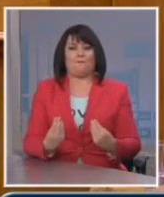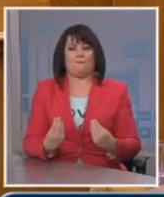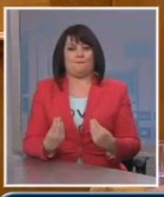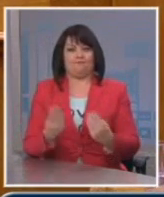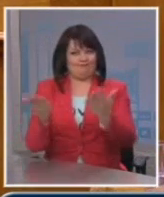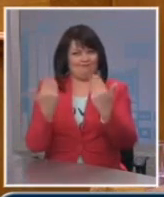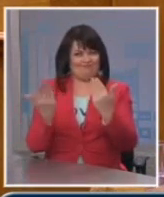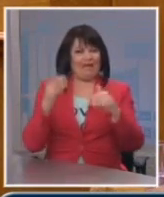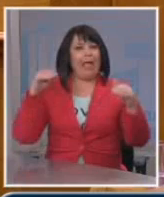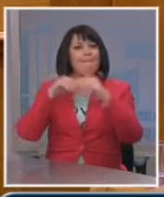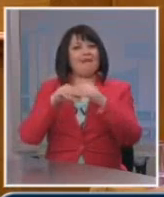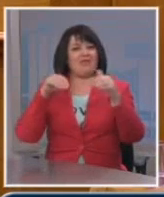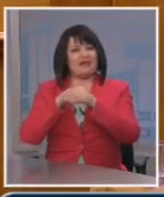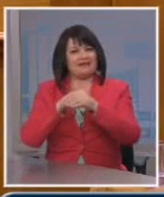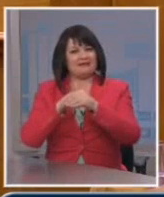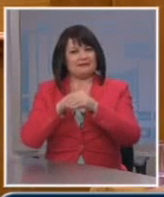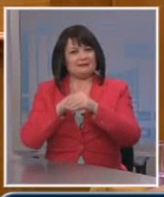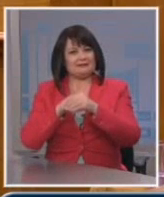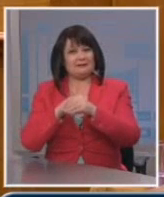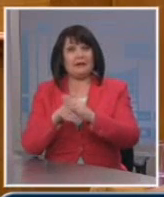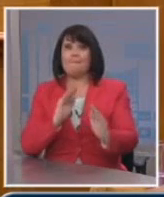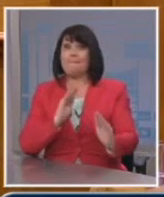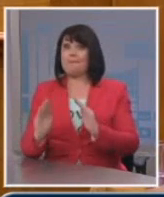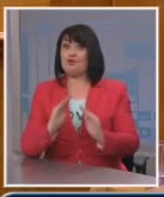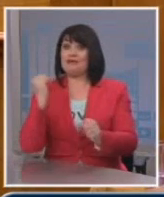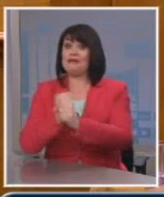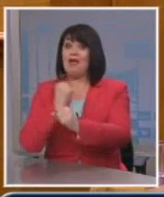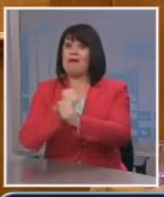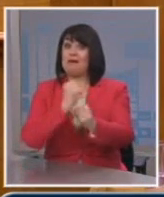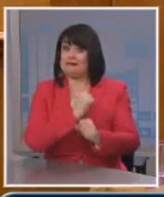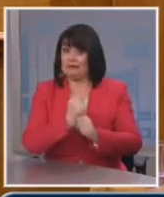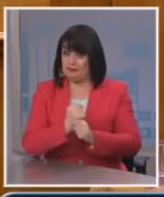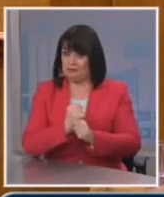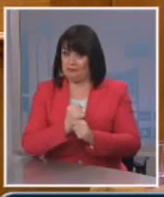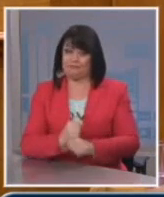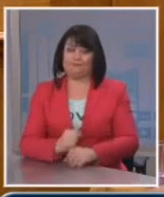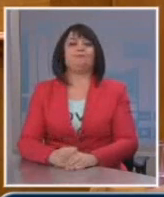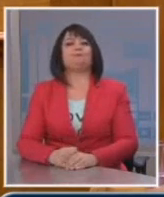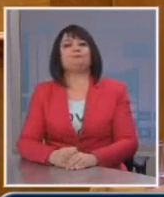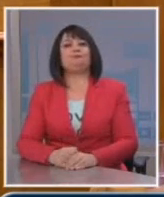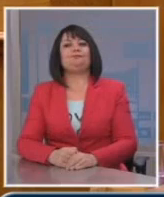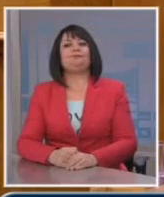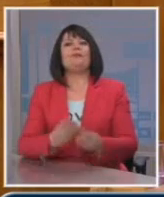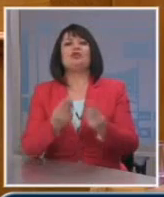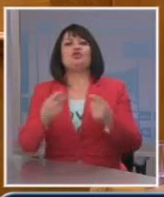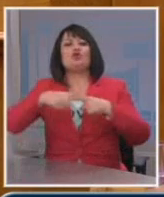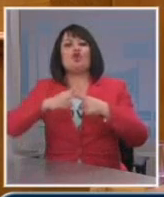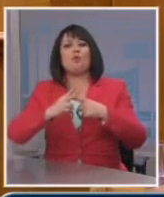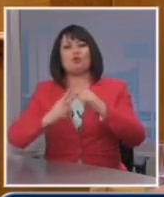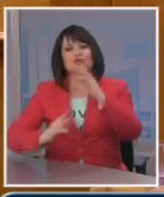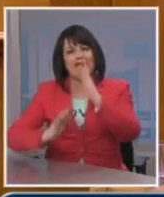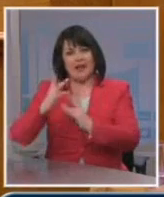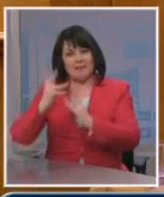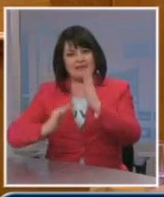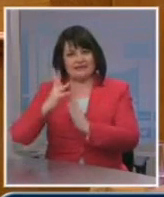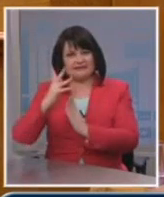προσέλκυση επενδύσεων, όσο όμως και για την προστασία της εργασίας. Τα αναπτυξιακά εργαλεία που υπάρχουν πρέπει να αξιοποιηθούν